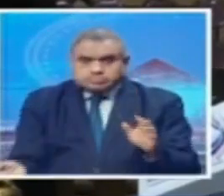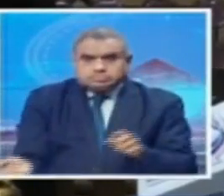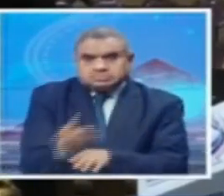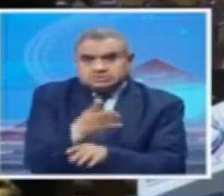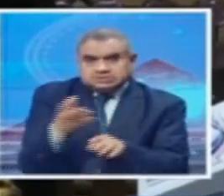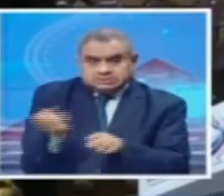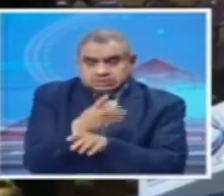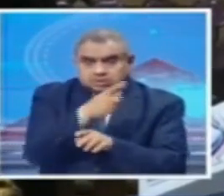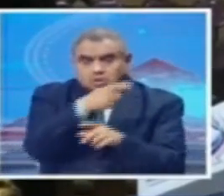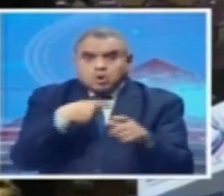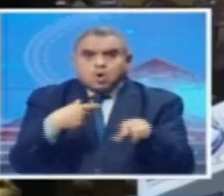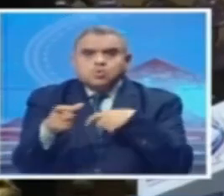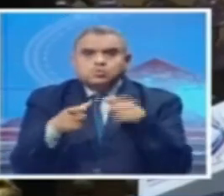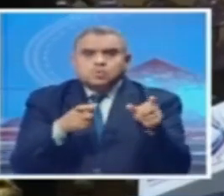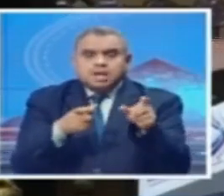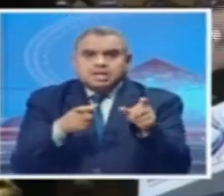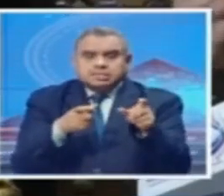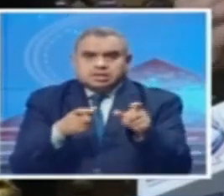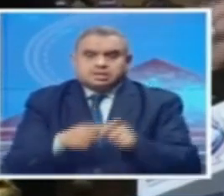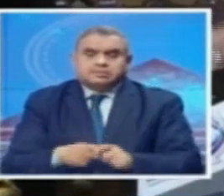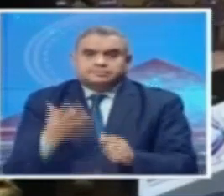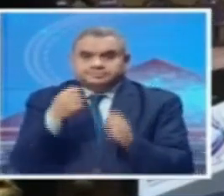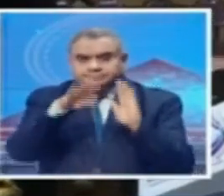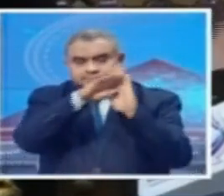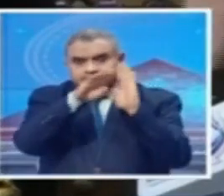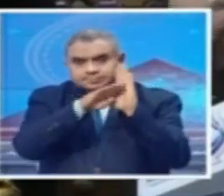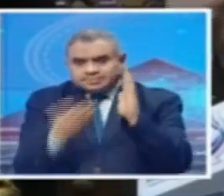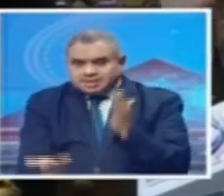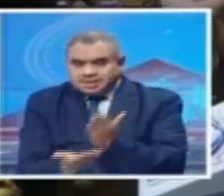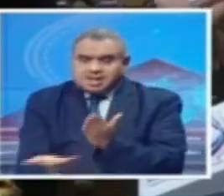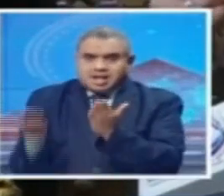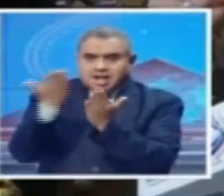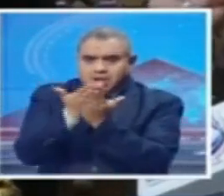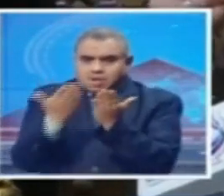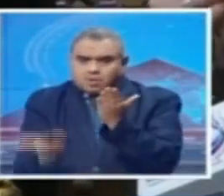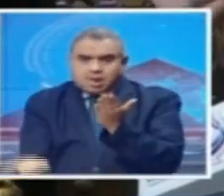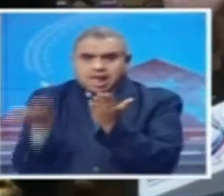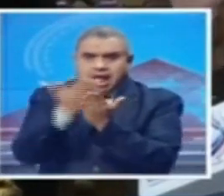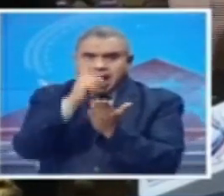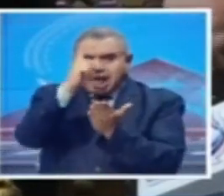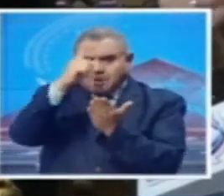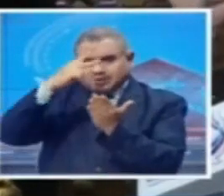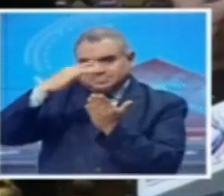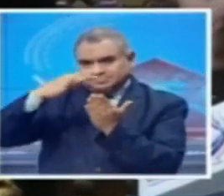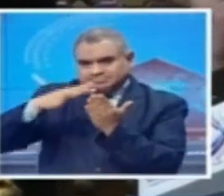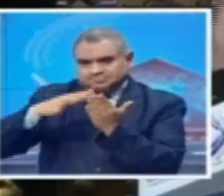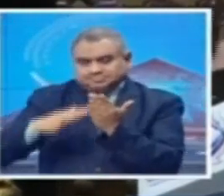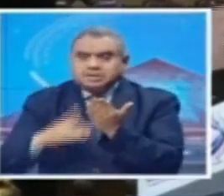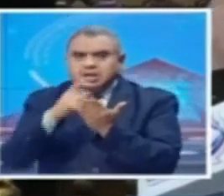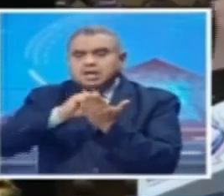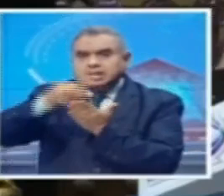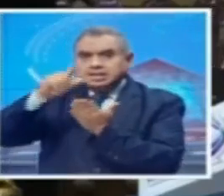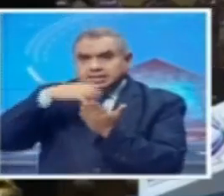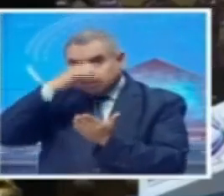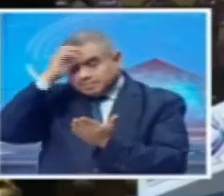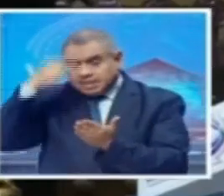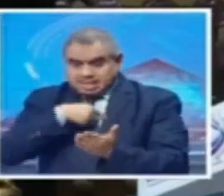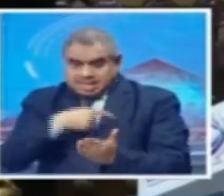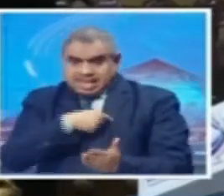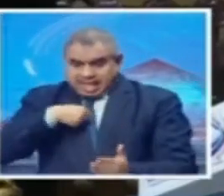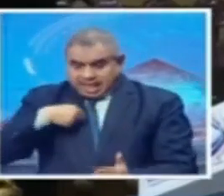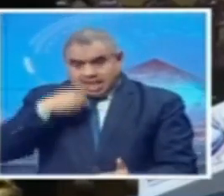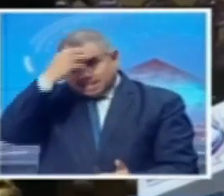فالسيستم أوتوماتيك بيرتب وبيبعت الرسائل. فممكن واحد يسجل